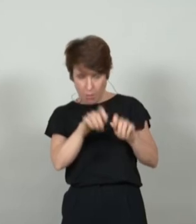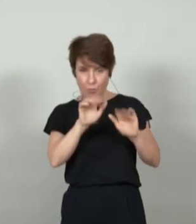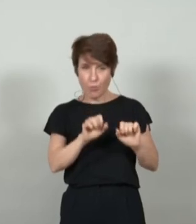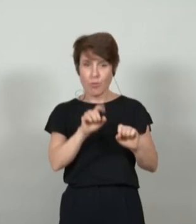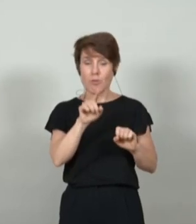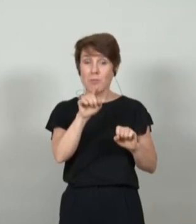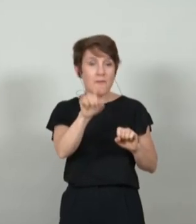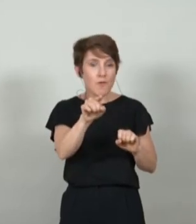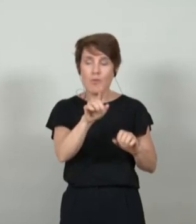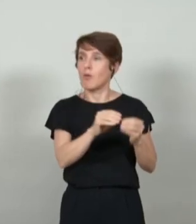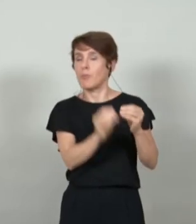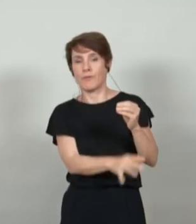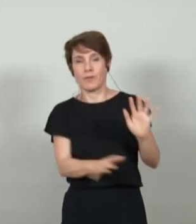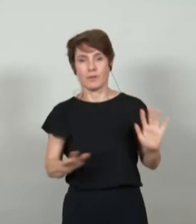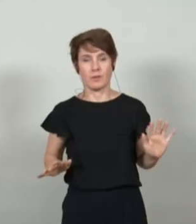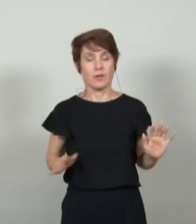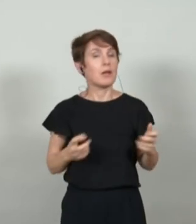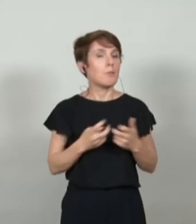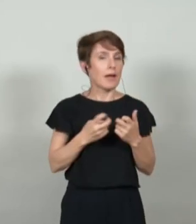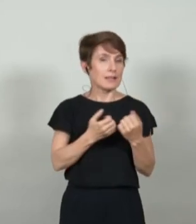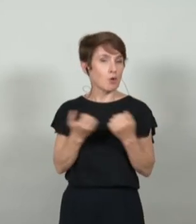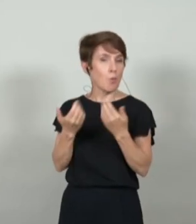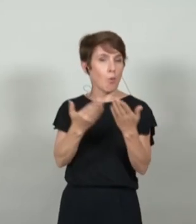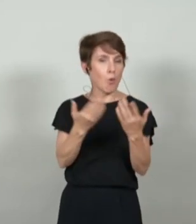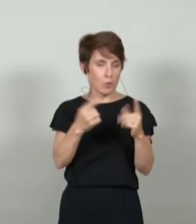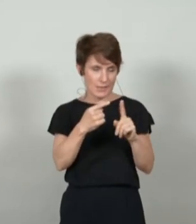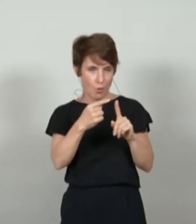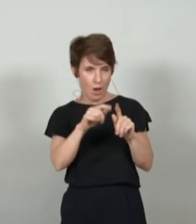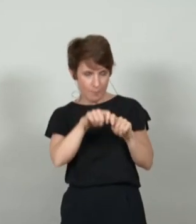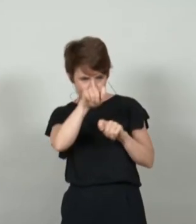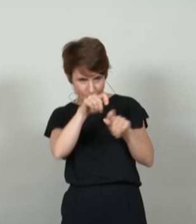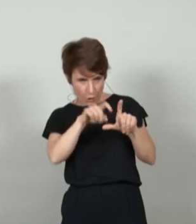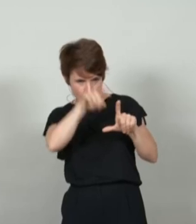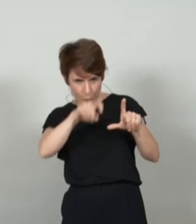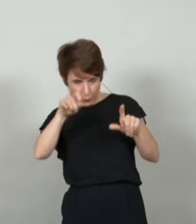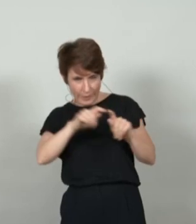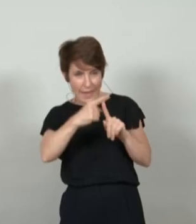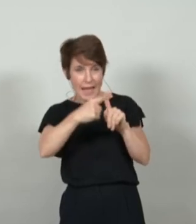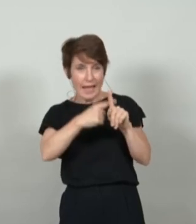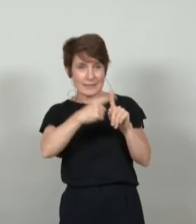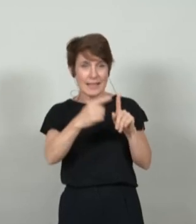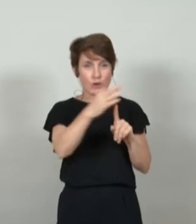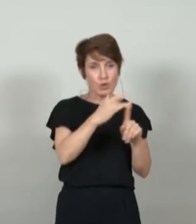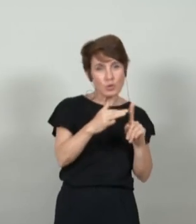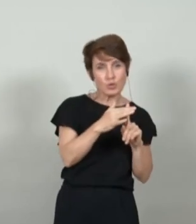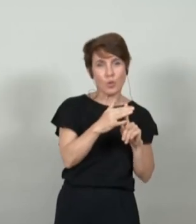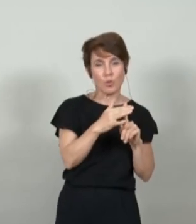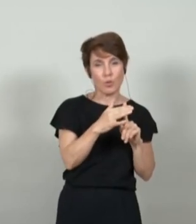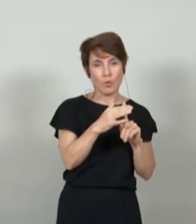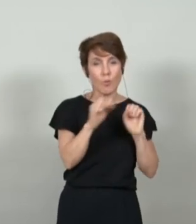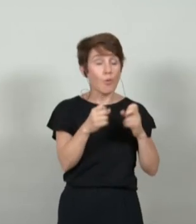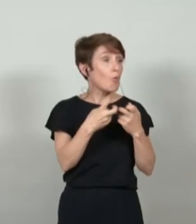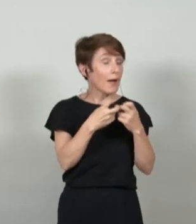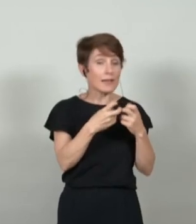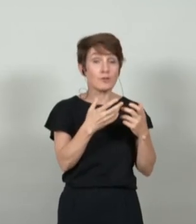par exemple proposé les indicateurs sociaux j'en cite quelques-uns il était proposé de faire des sondages